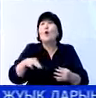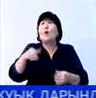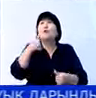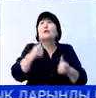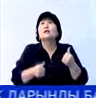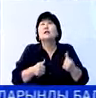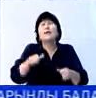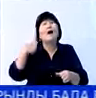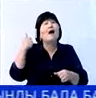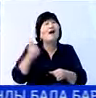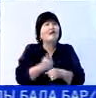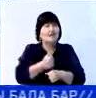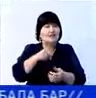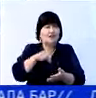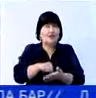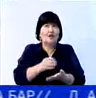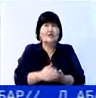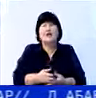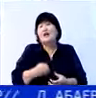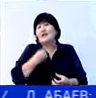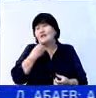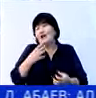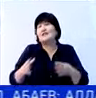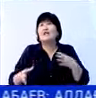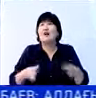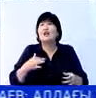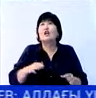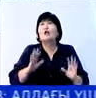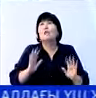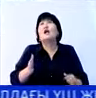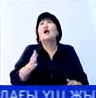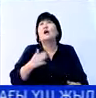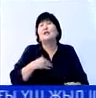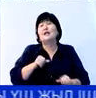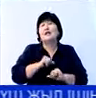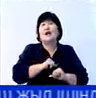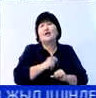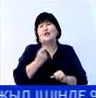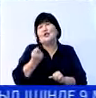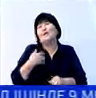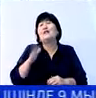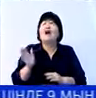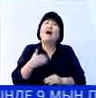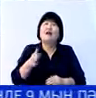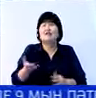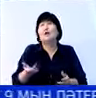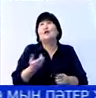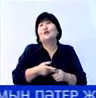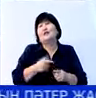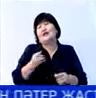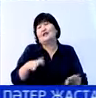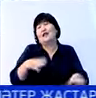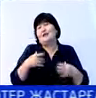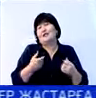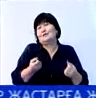байқауға алғаш рет қатысуы. Жақсы дайындалдық, бірақ мен каникулда шамалы қыдырып кеттім да. Сонда